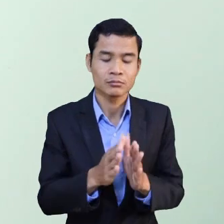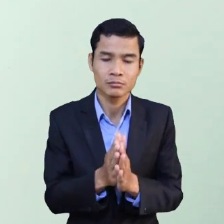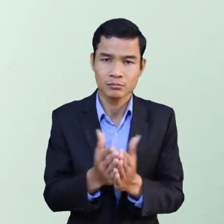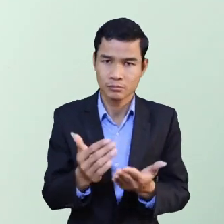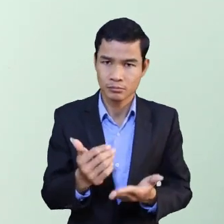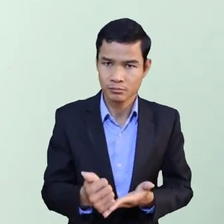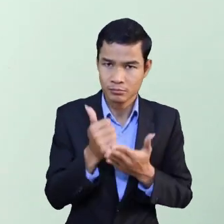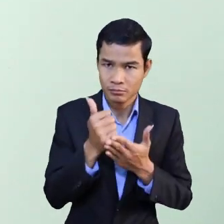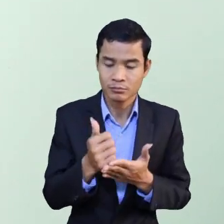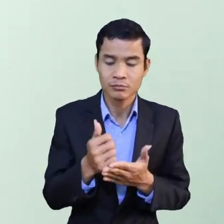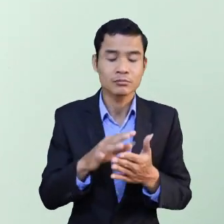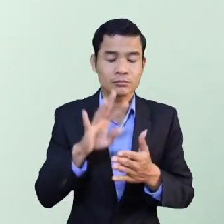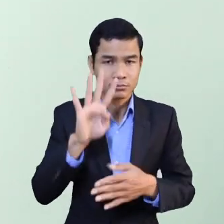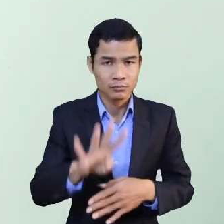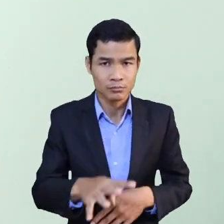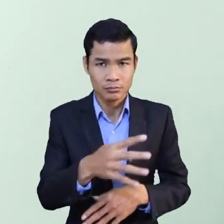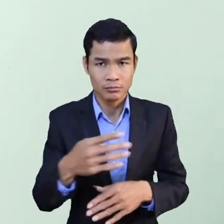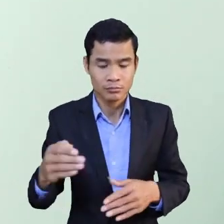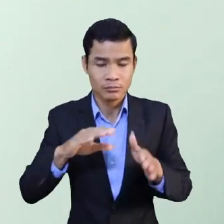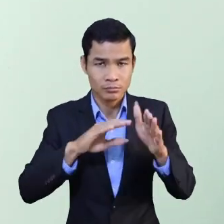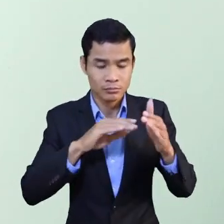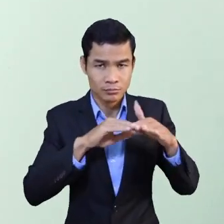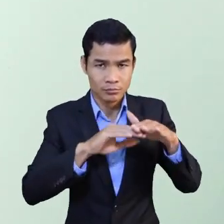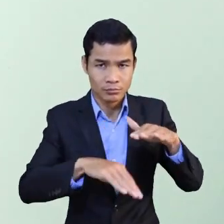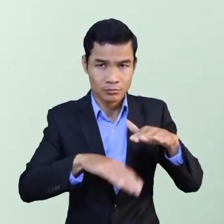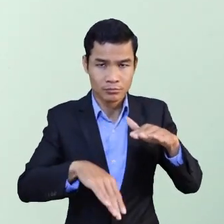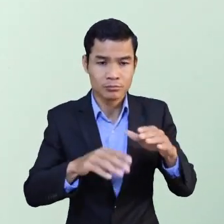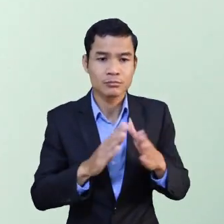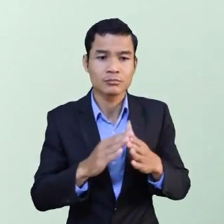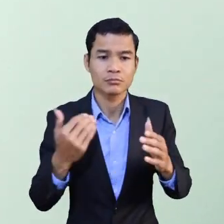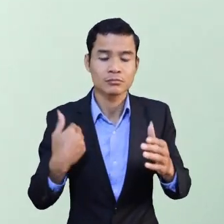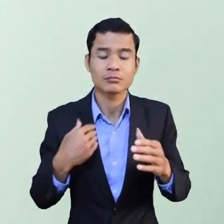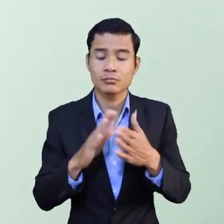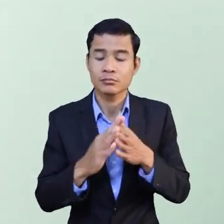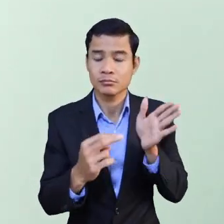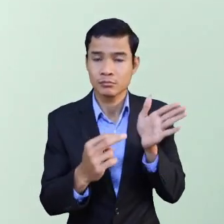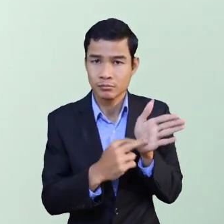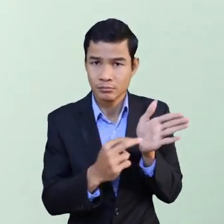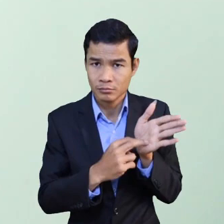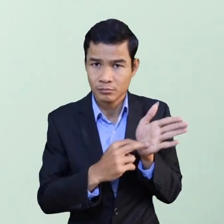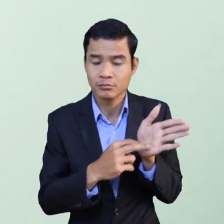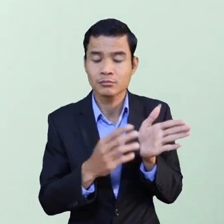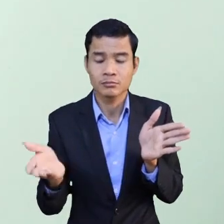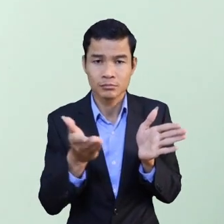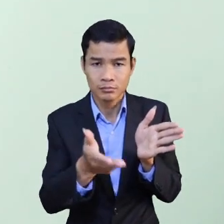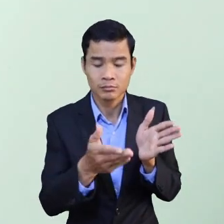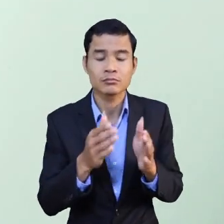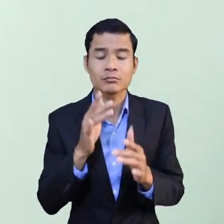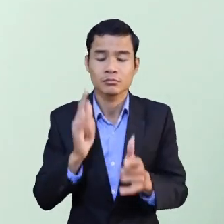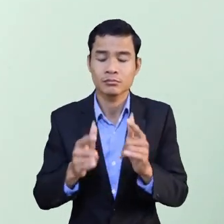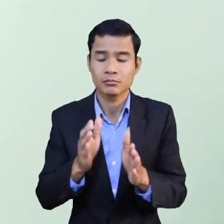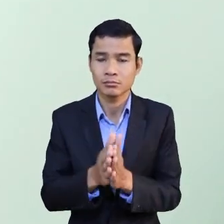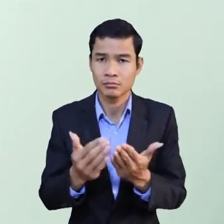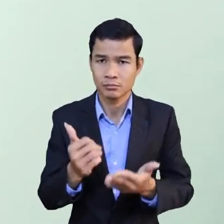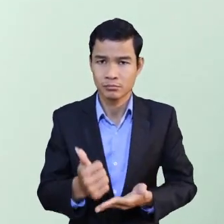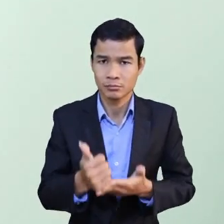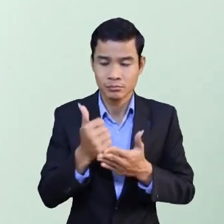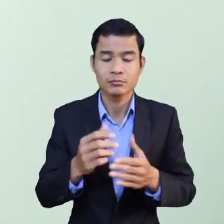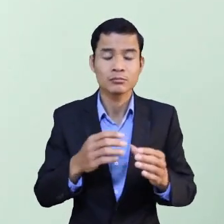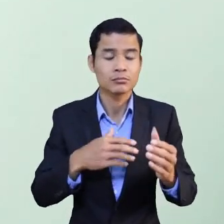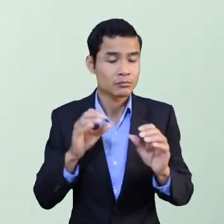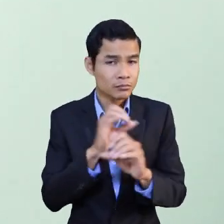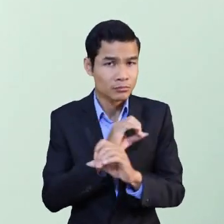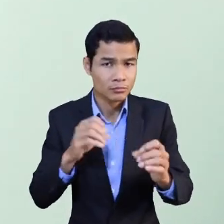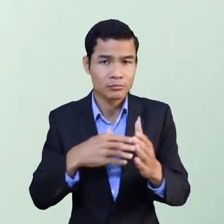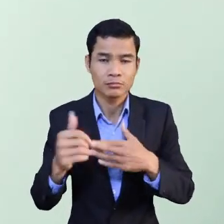បស់យើងណានៅក្នុងតារាងខាងក្រោមនេះនៅក្រោមអត្ថបទណាចំណែកកូនកូនដែលមិនមានសិភៅជំនួយទេកូនត្រៀមមើលក្តារ